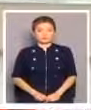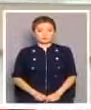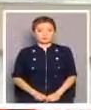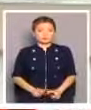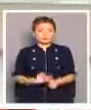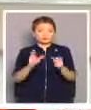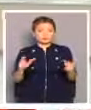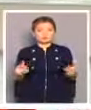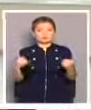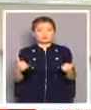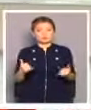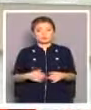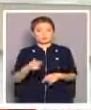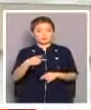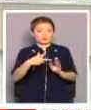Мектебімізде бүгінгі таңда